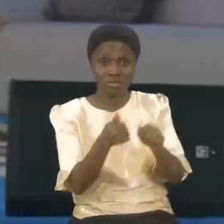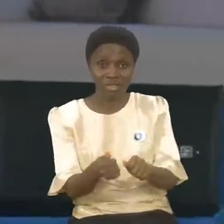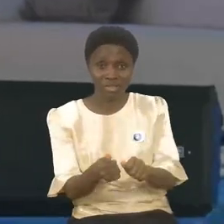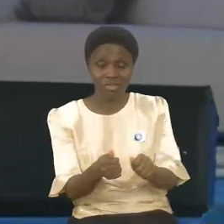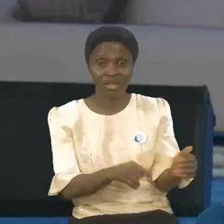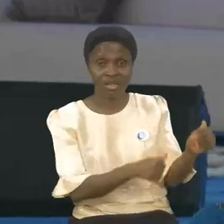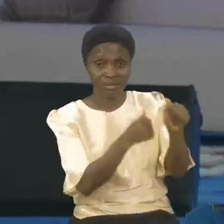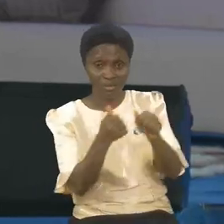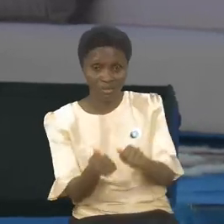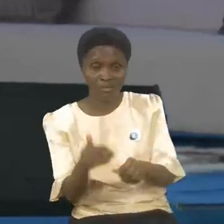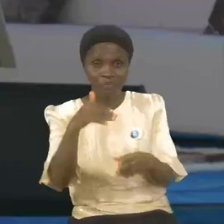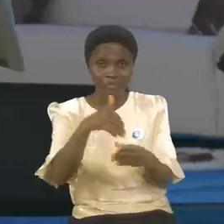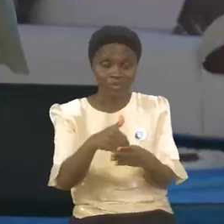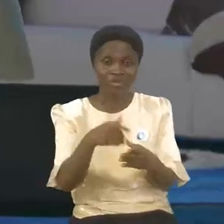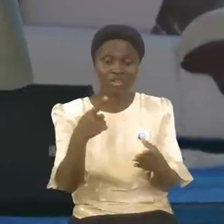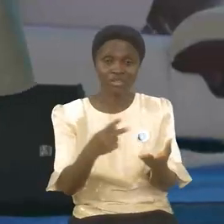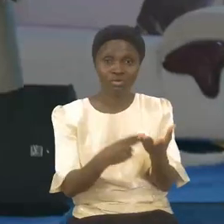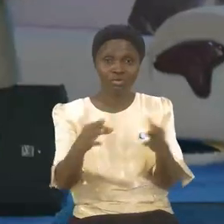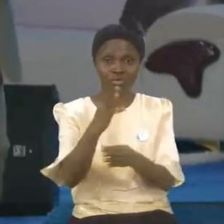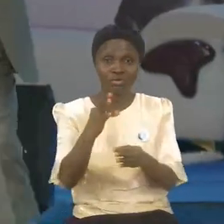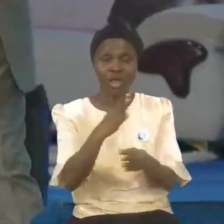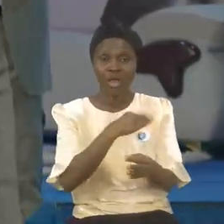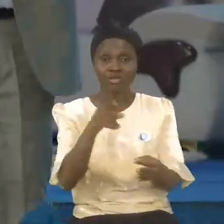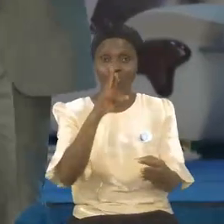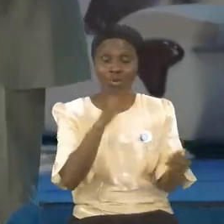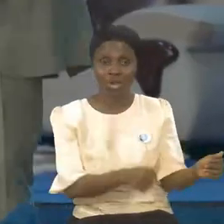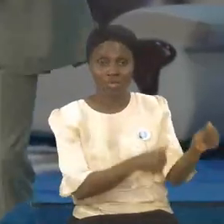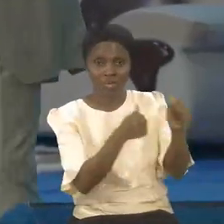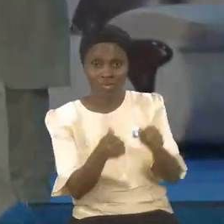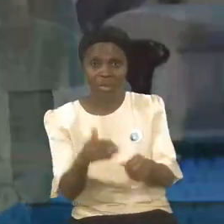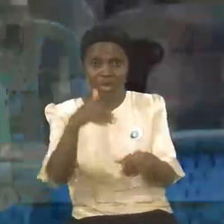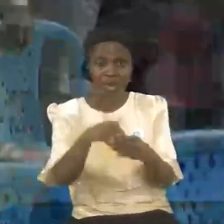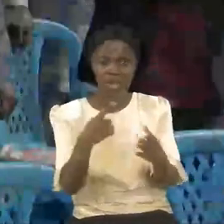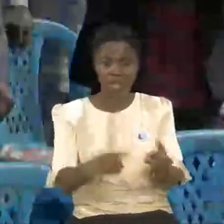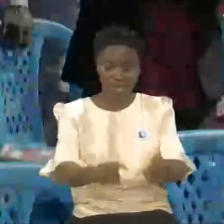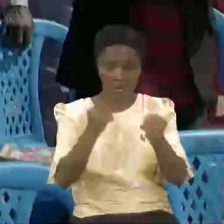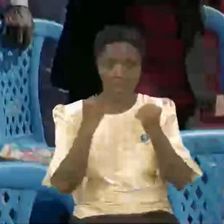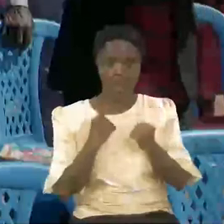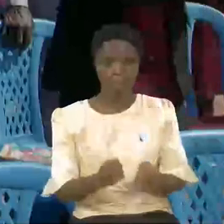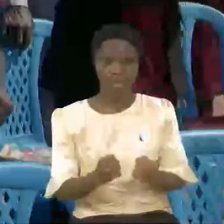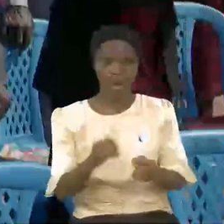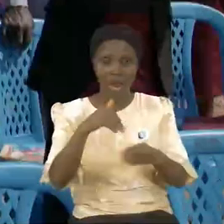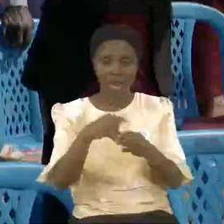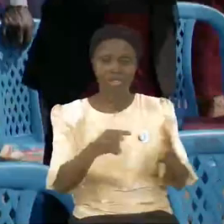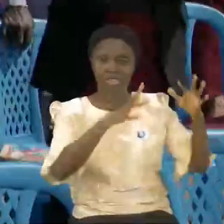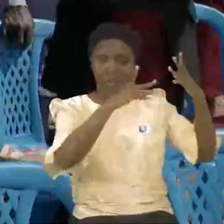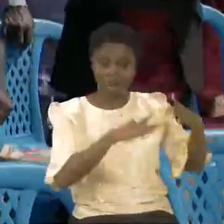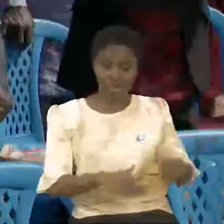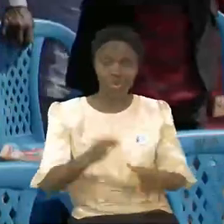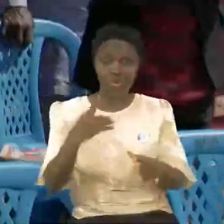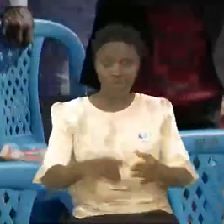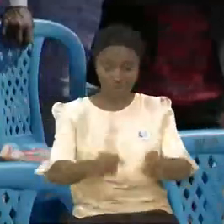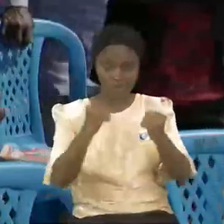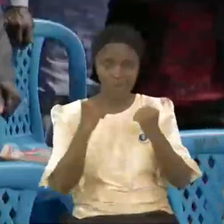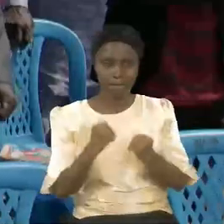es-tu baptisé immergé et et et plonger dans la dans la puissance dans